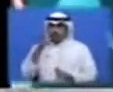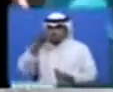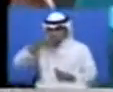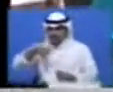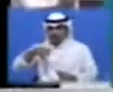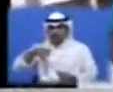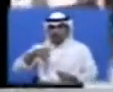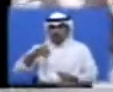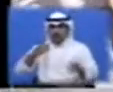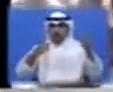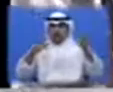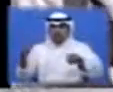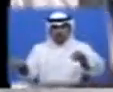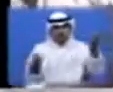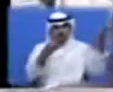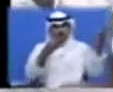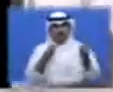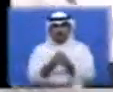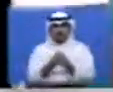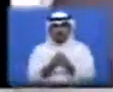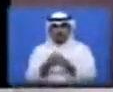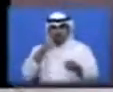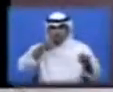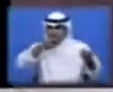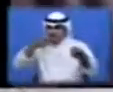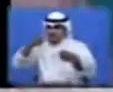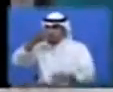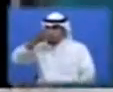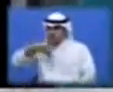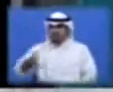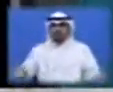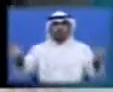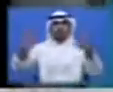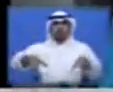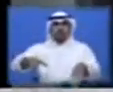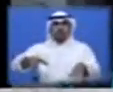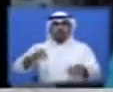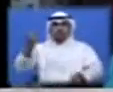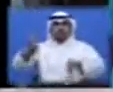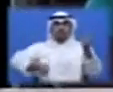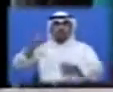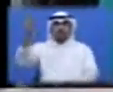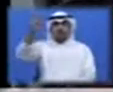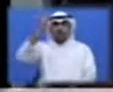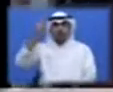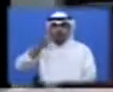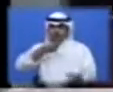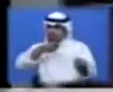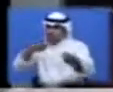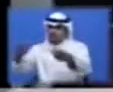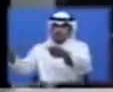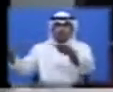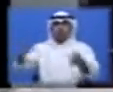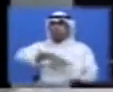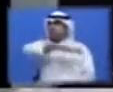للشهداء، وكان يتأخر لأنه كان في إطلاق نار شديد سواء على سيارات الإسعاف أو على المواطنين، لم يفرق بين